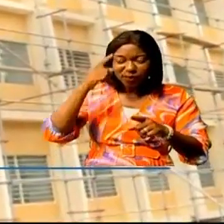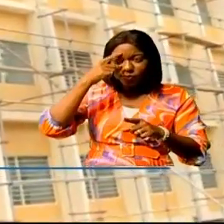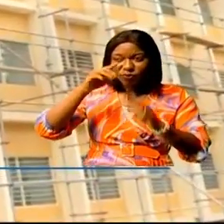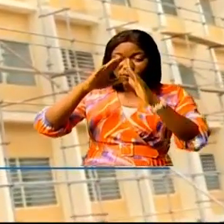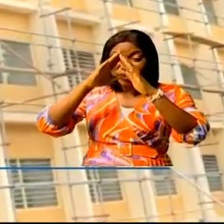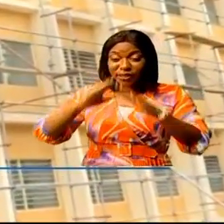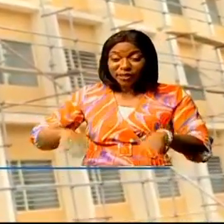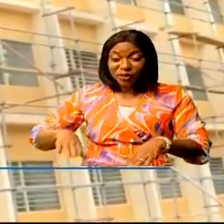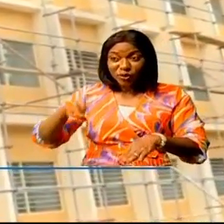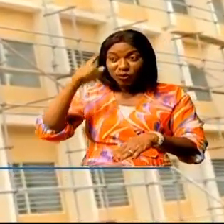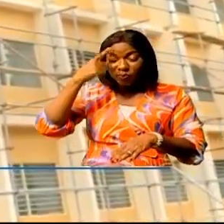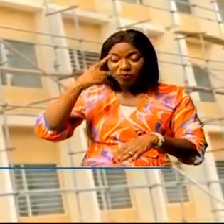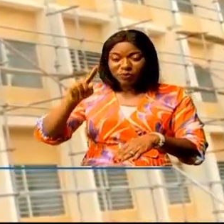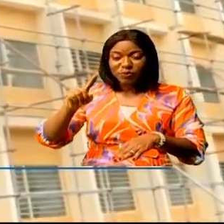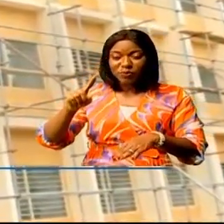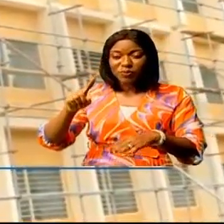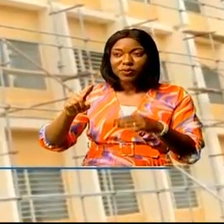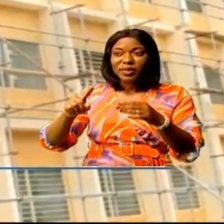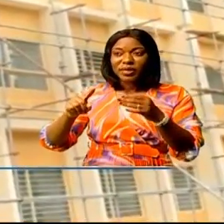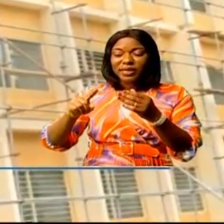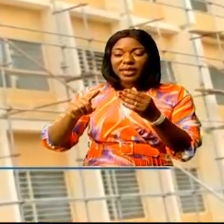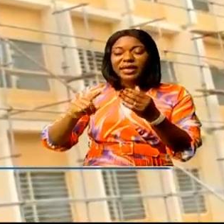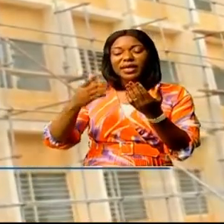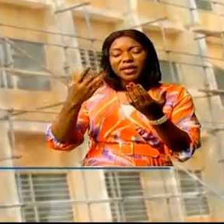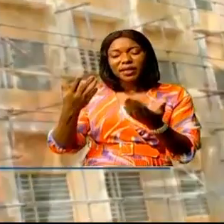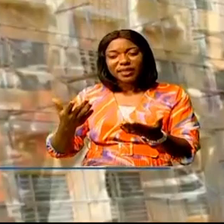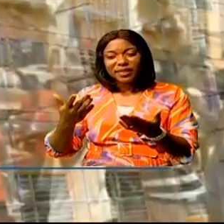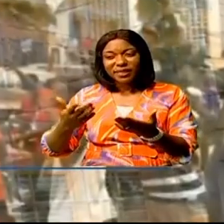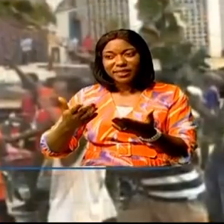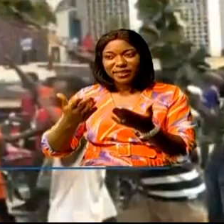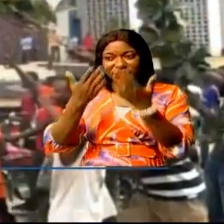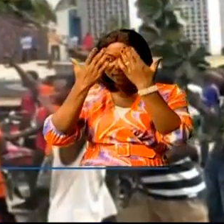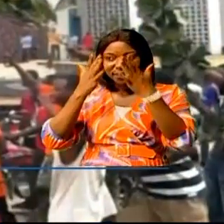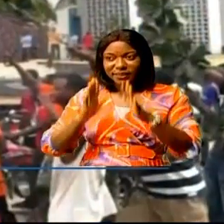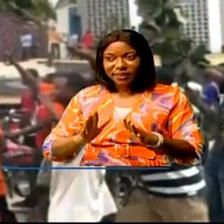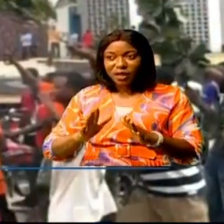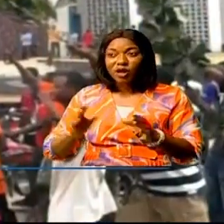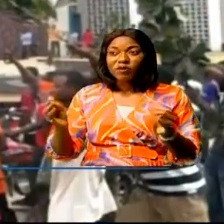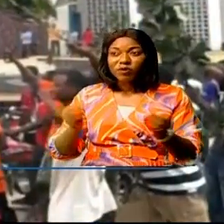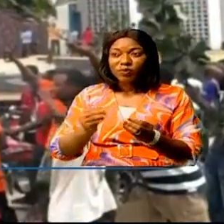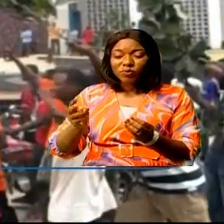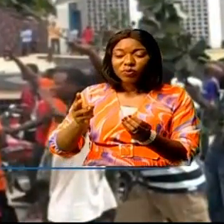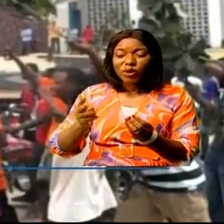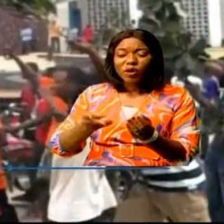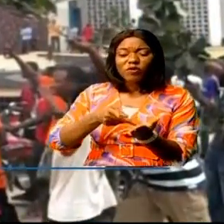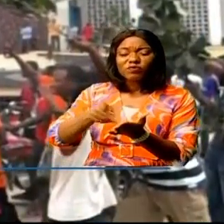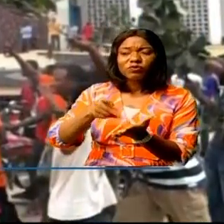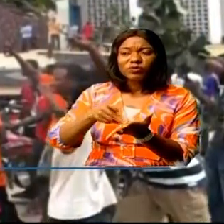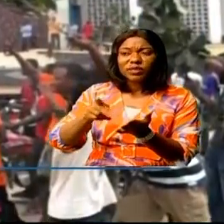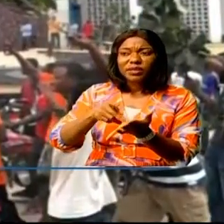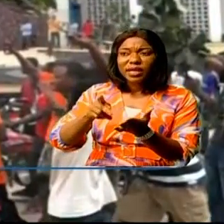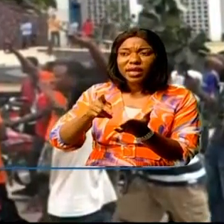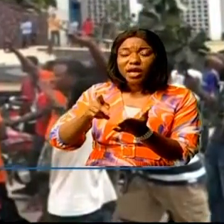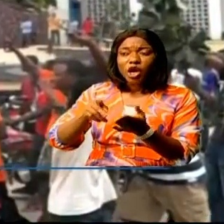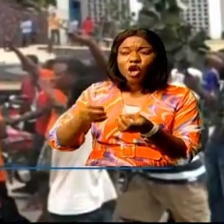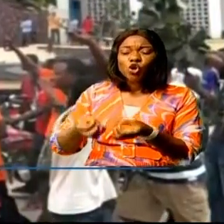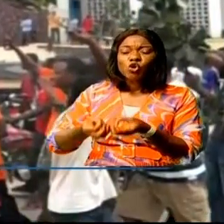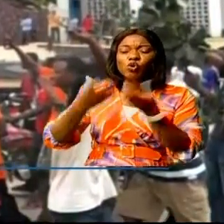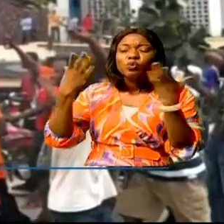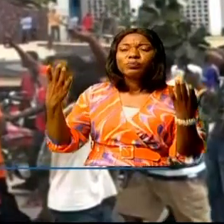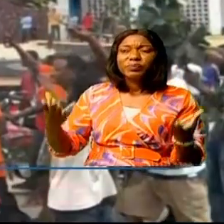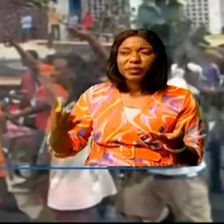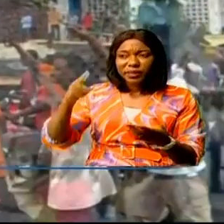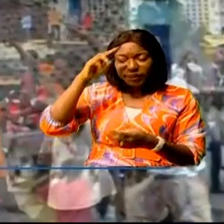étudiants dans les hommes réhabilités et quel est le montant que doivent payer les étudiants de l'Université de Kinshasa en termes de frais